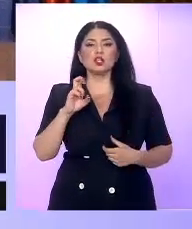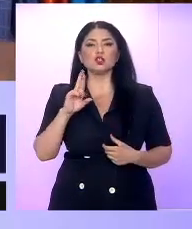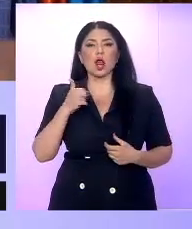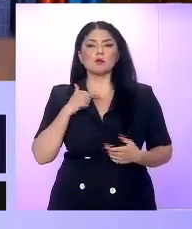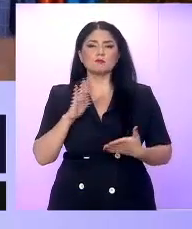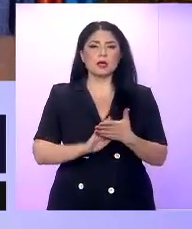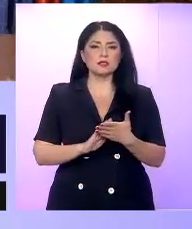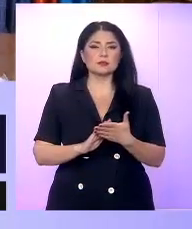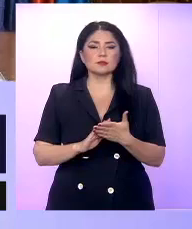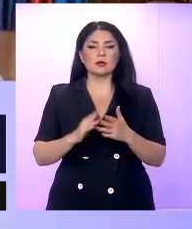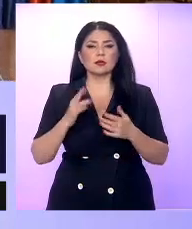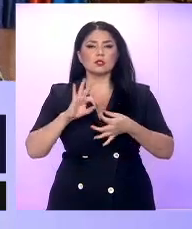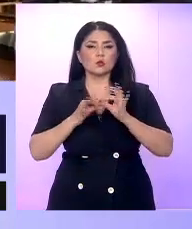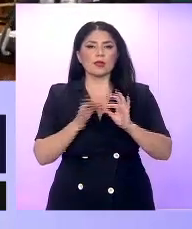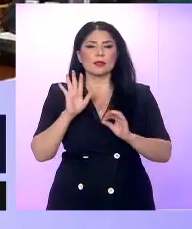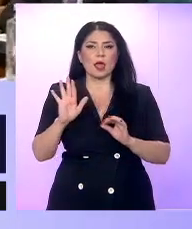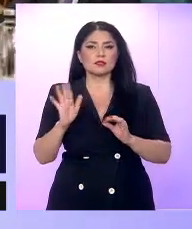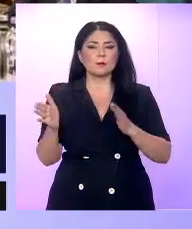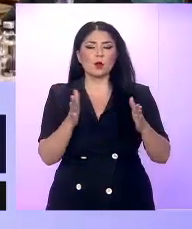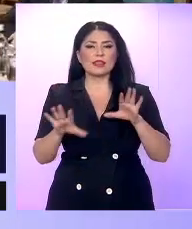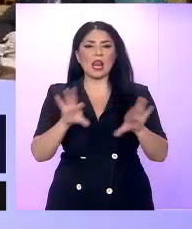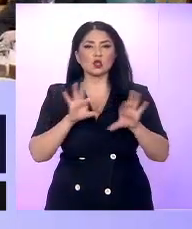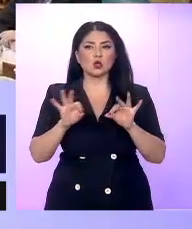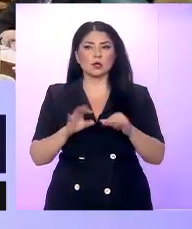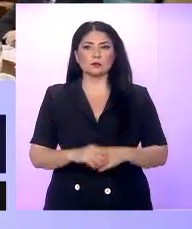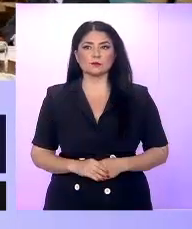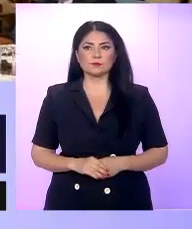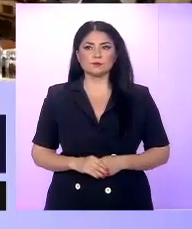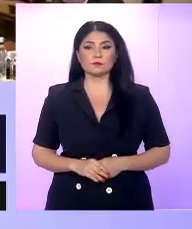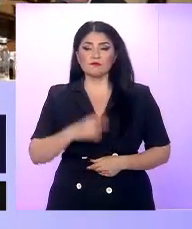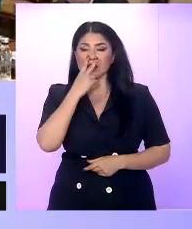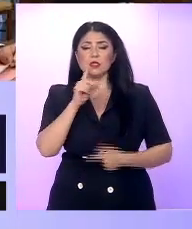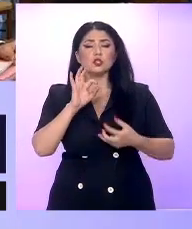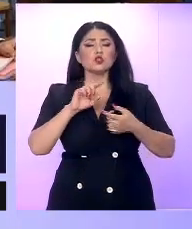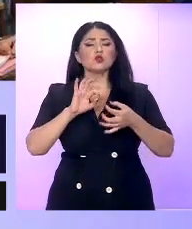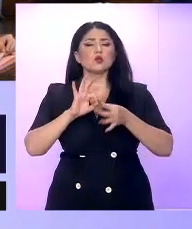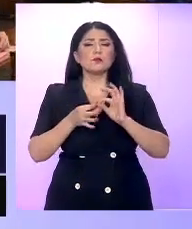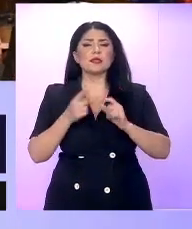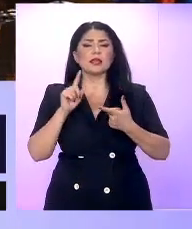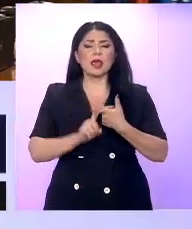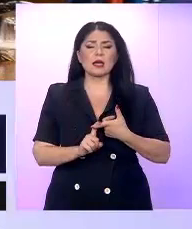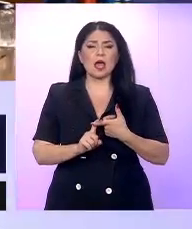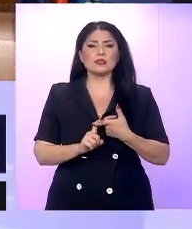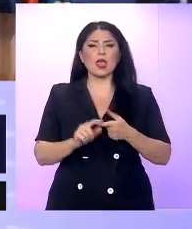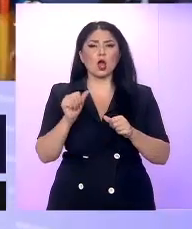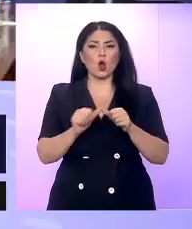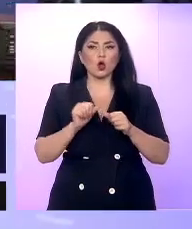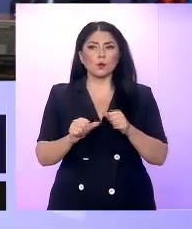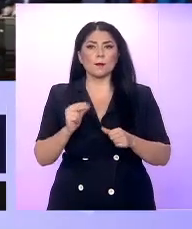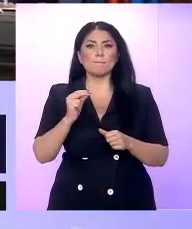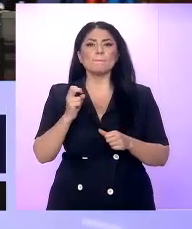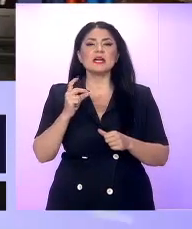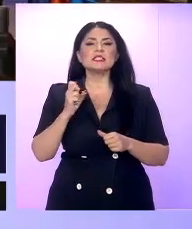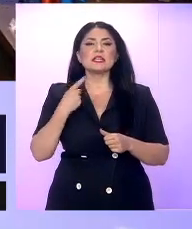electorale. De partea PSD-ului vedem aceste teme economice pe care le împing socialdemocrații. Ele sunt respinse de